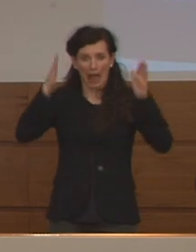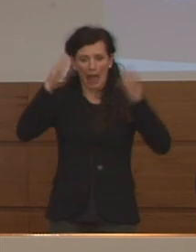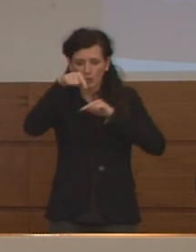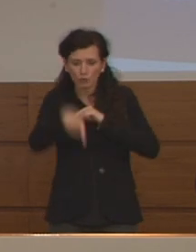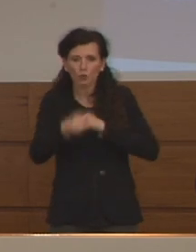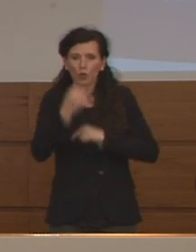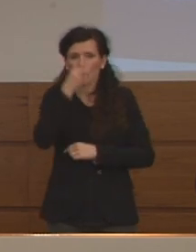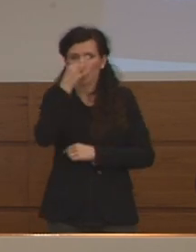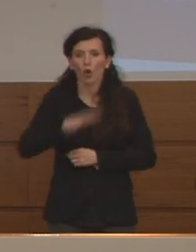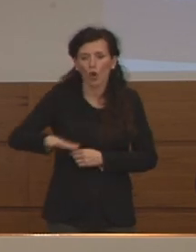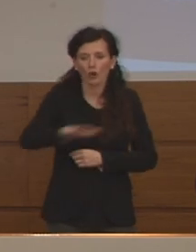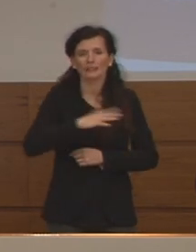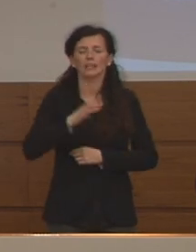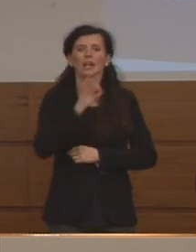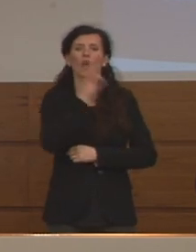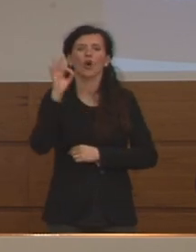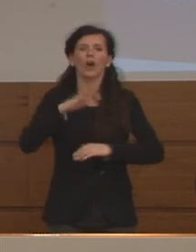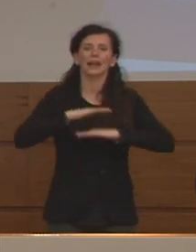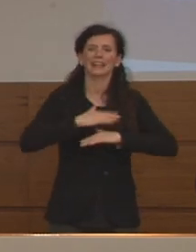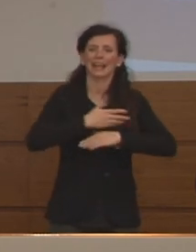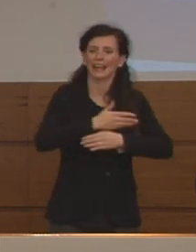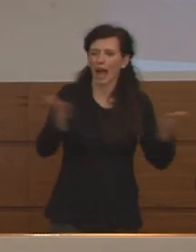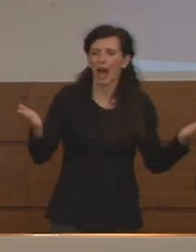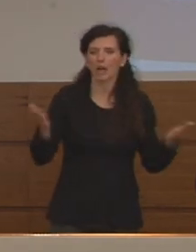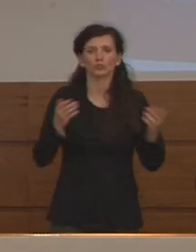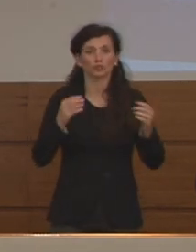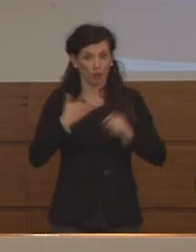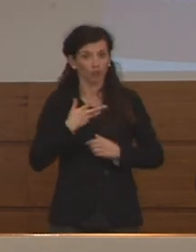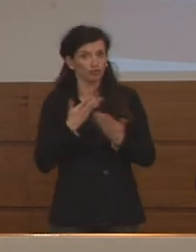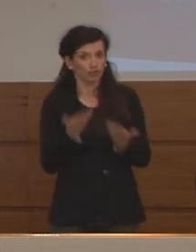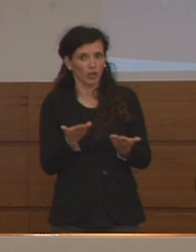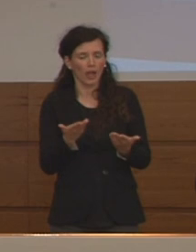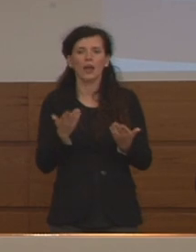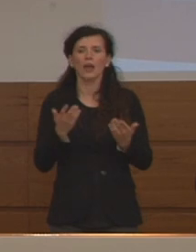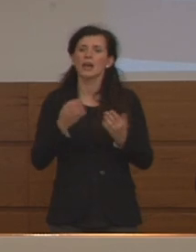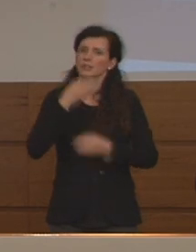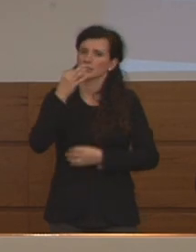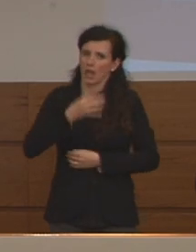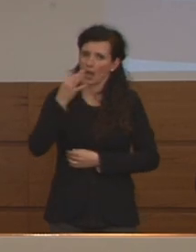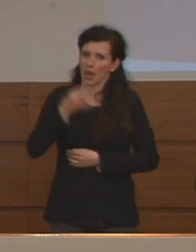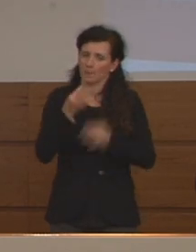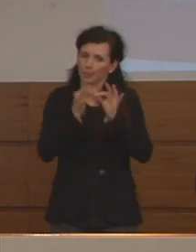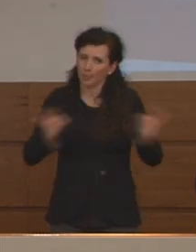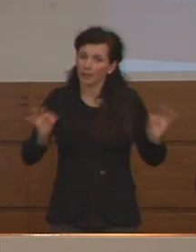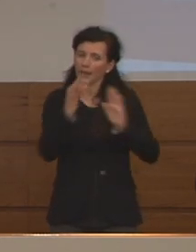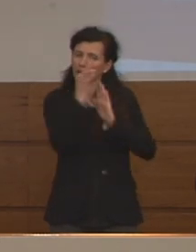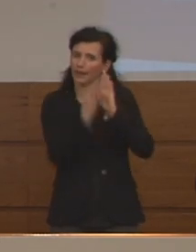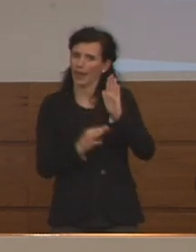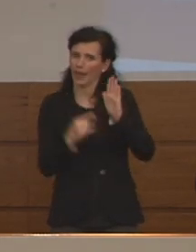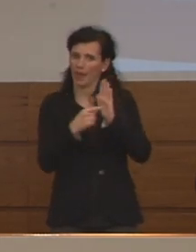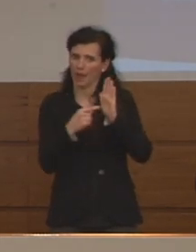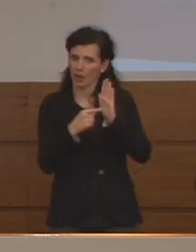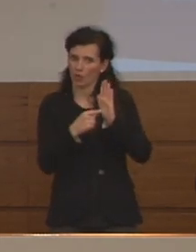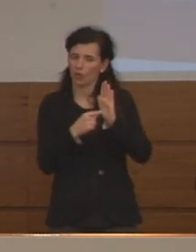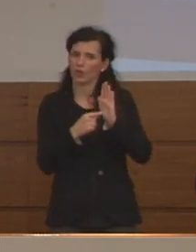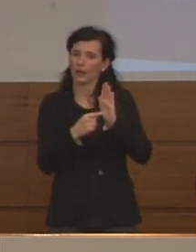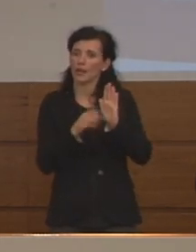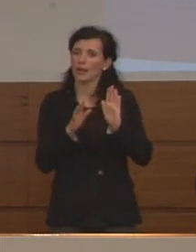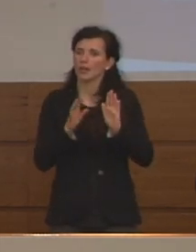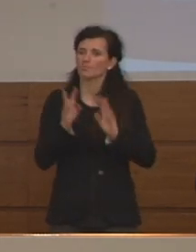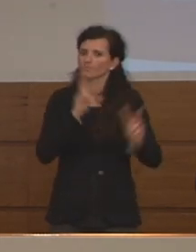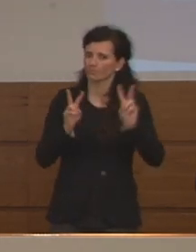stato già detto più volte che nel rispetto di tutte le regole e facendolo nella maniera opportuna non è